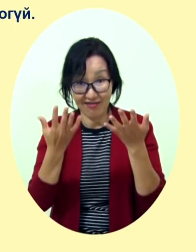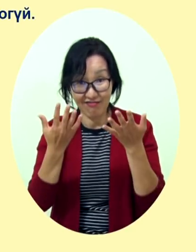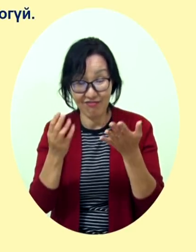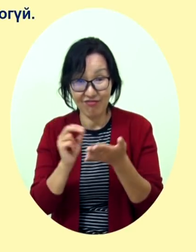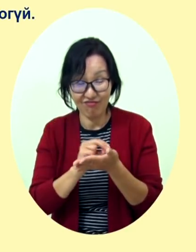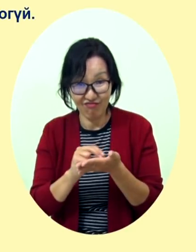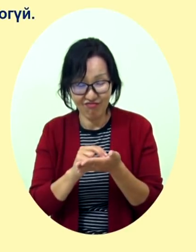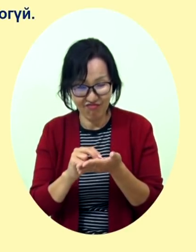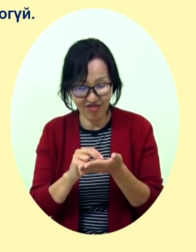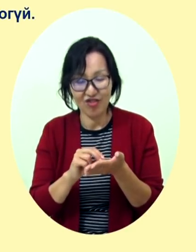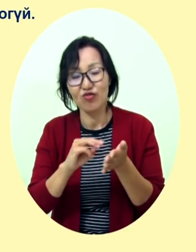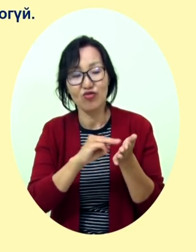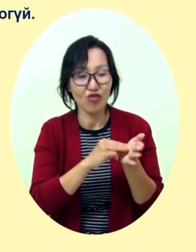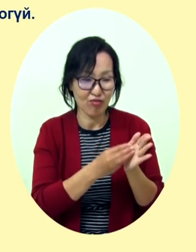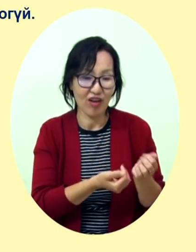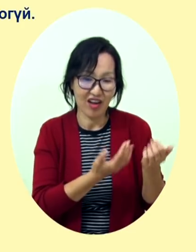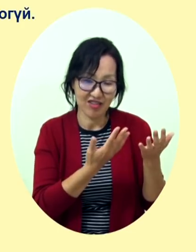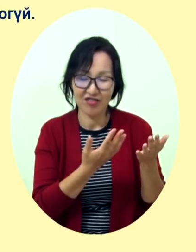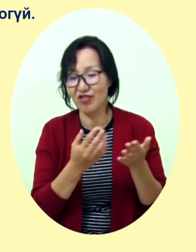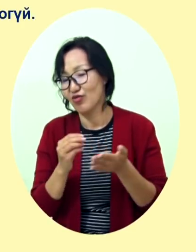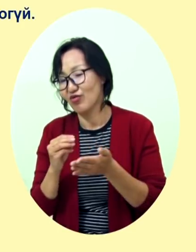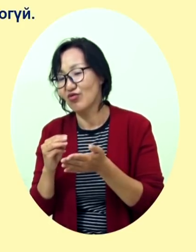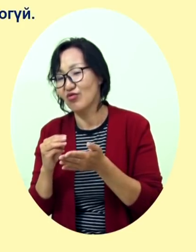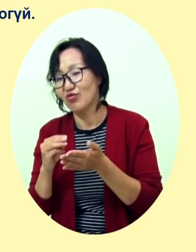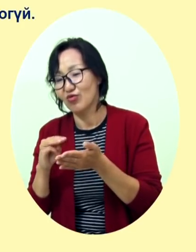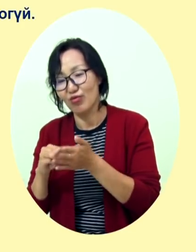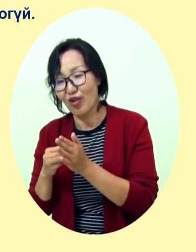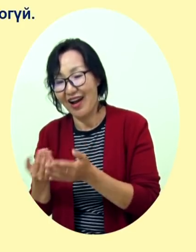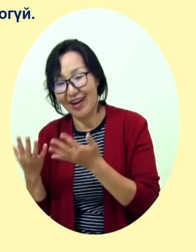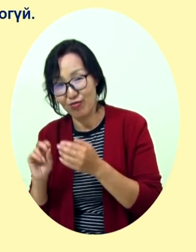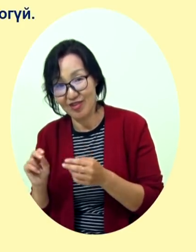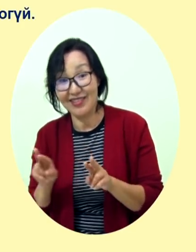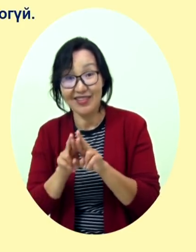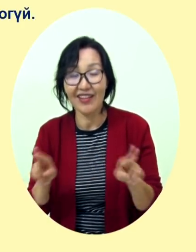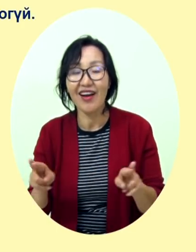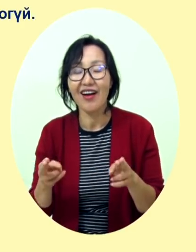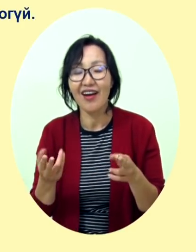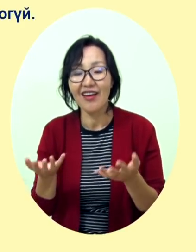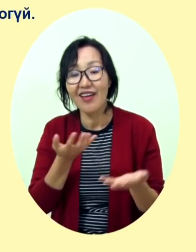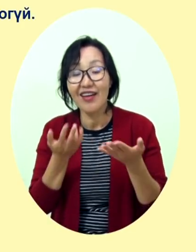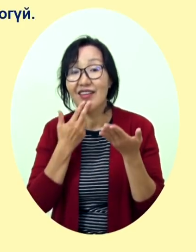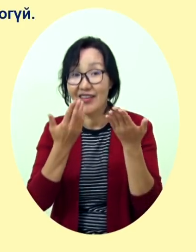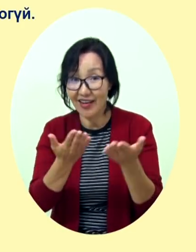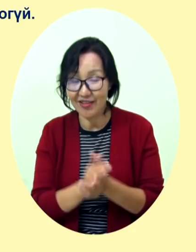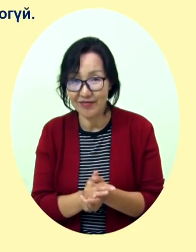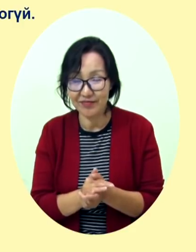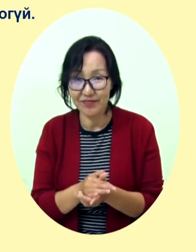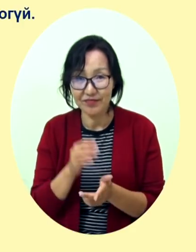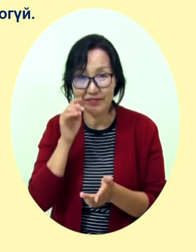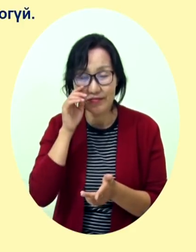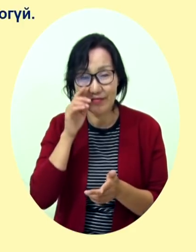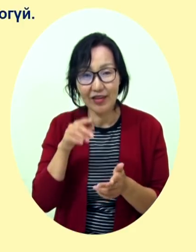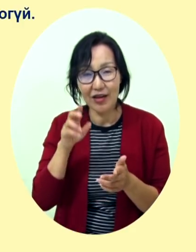бичих нь төлөвлөөгүй бичих хоёрын ялгааг бүгдээрээ харьцуулан харъя. За, дэлгэснээс та